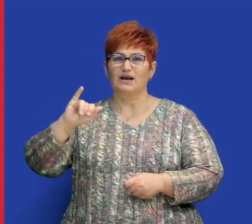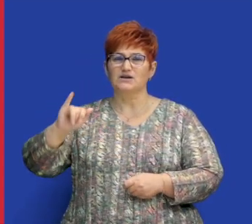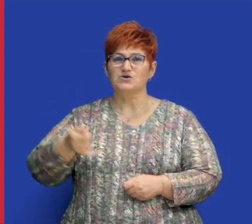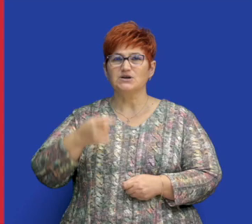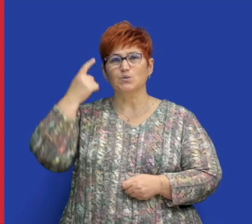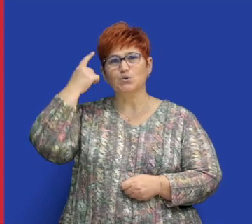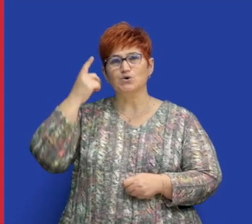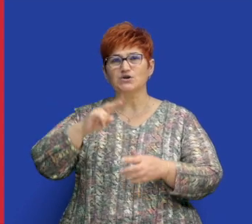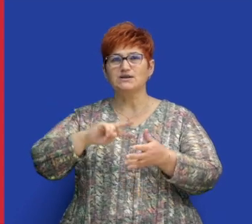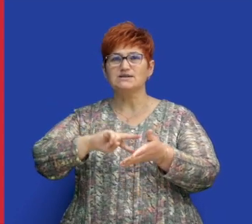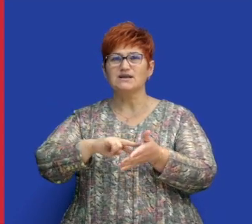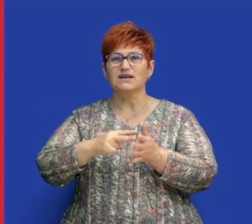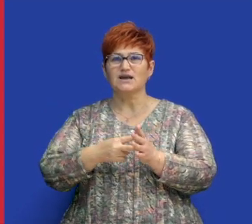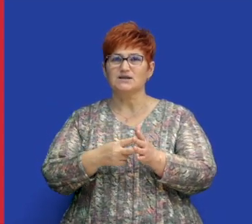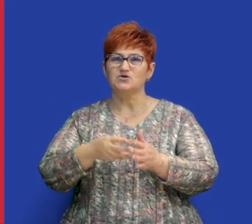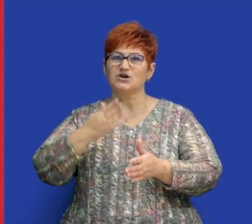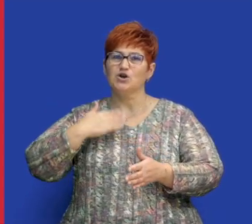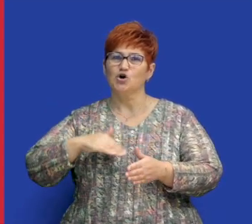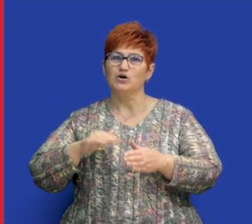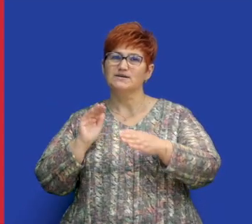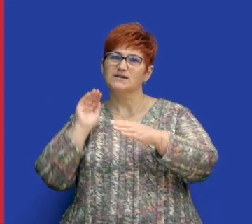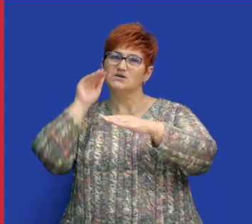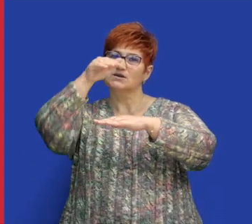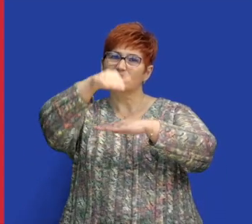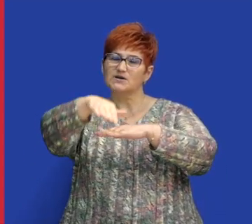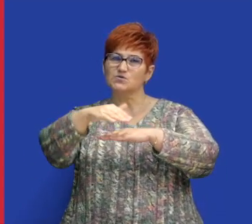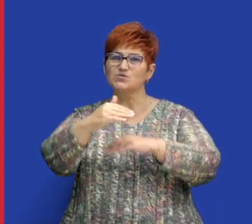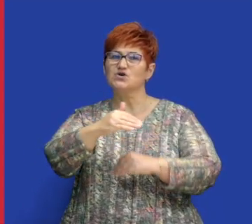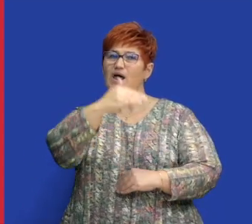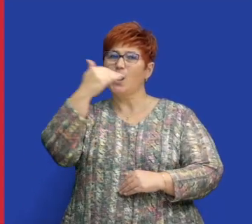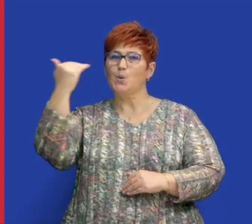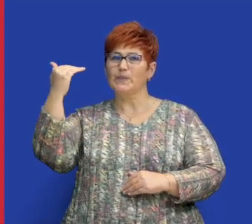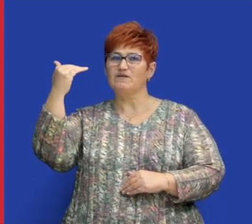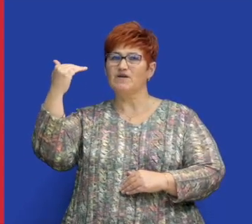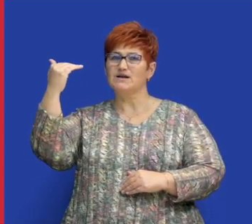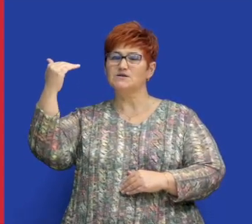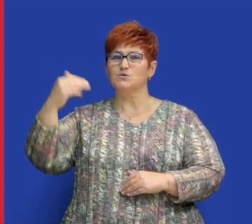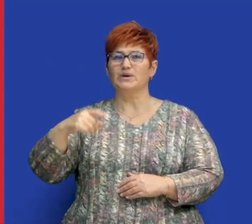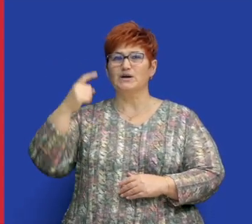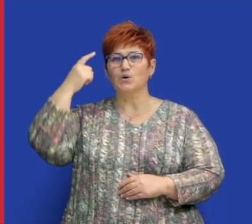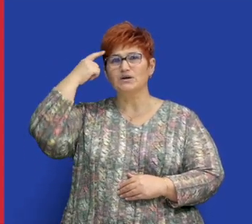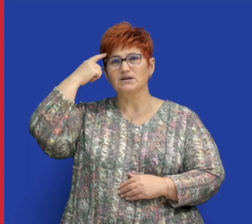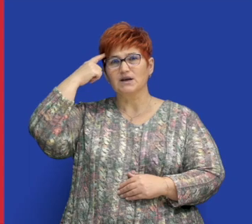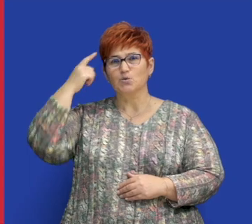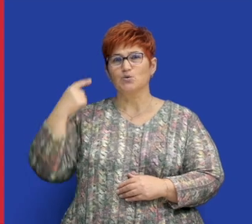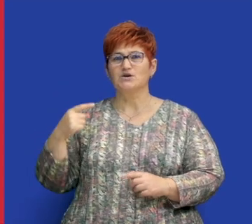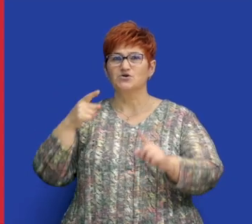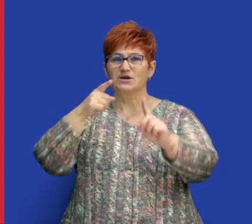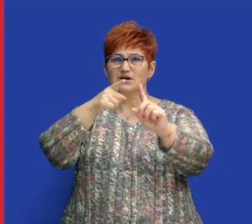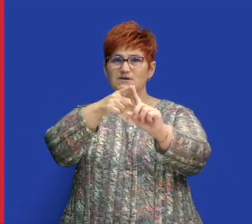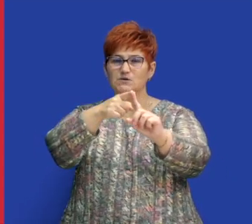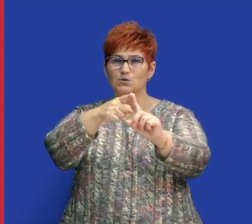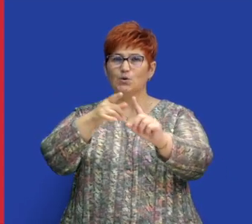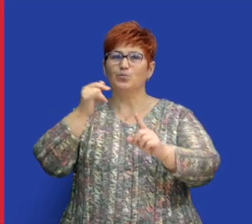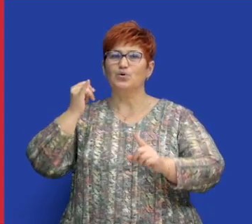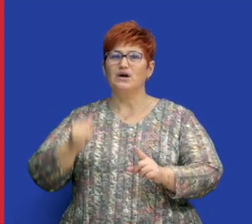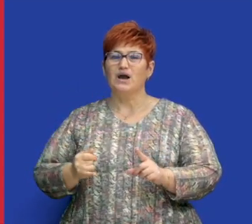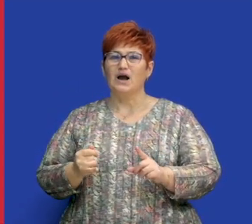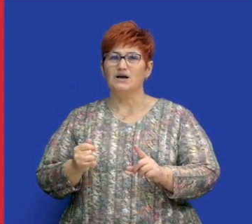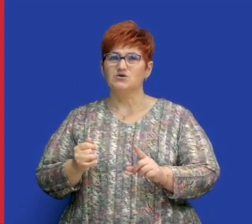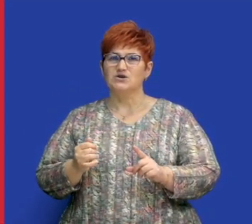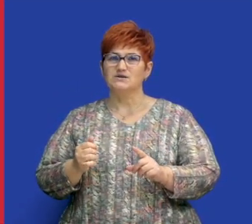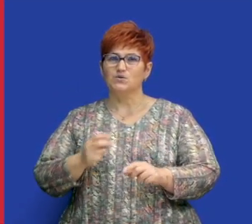aperitívként fogyasztanak. A borra való 15%. Általában szerepel a számlán, amelynek kifizetése presztízs.